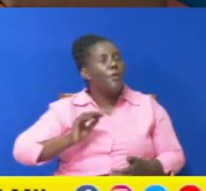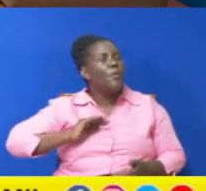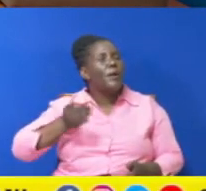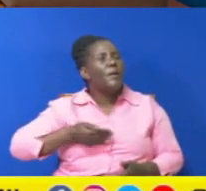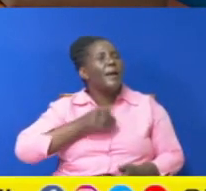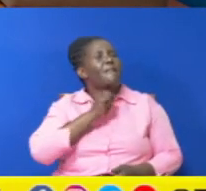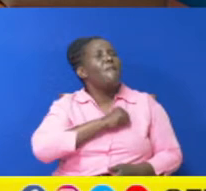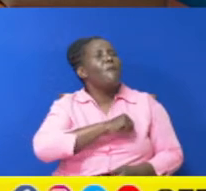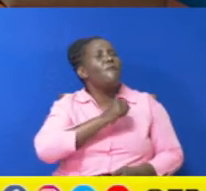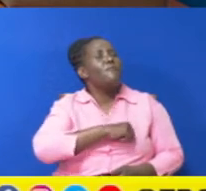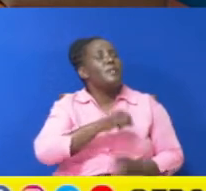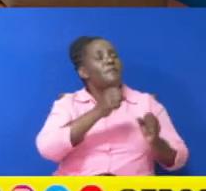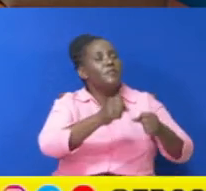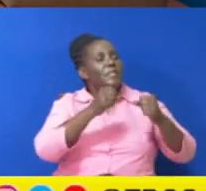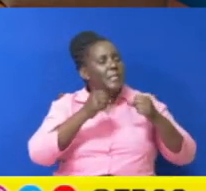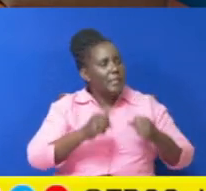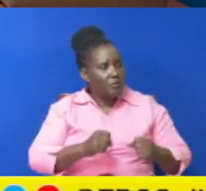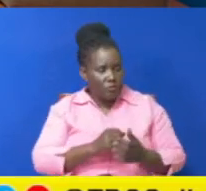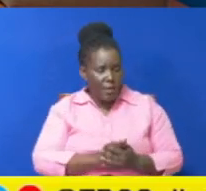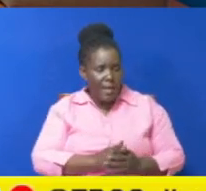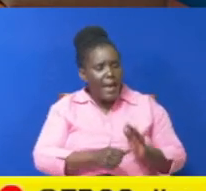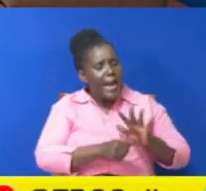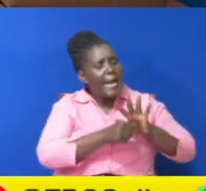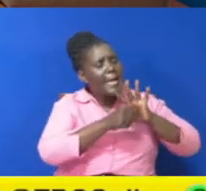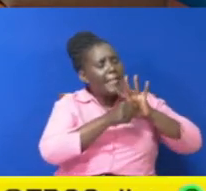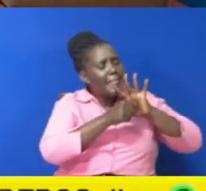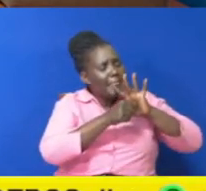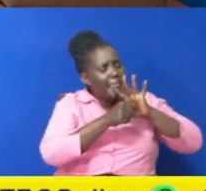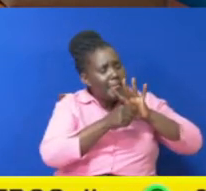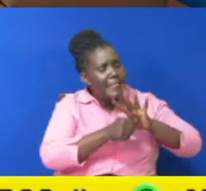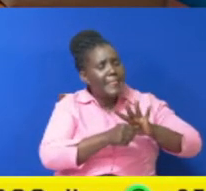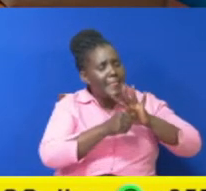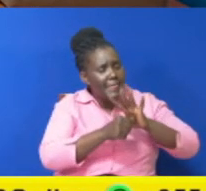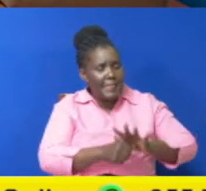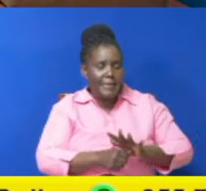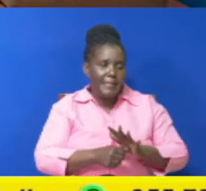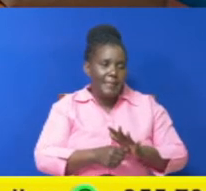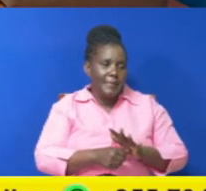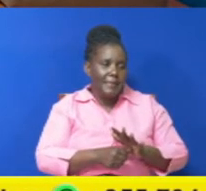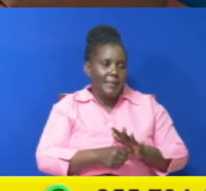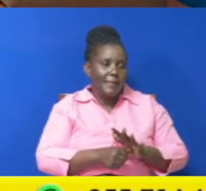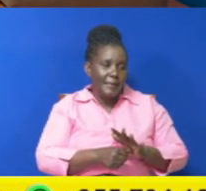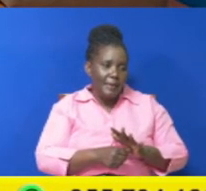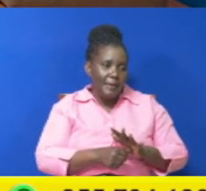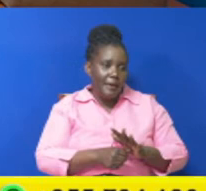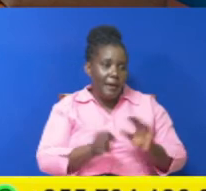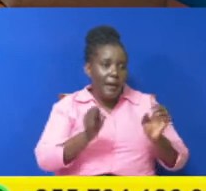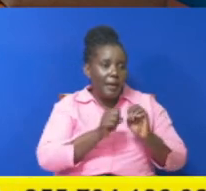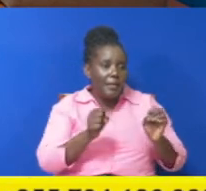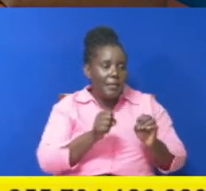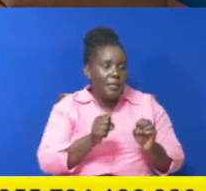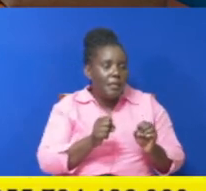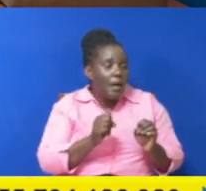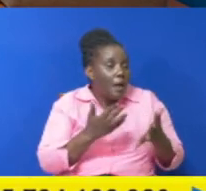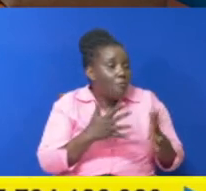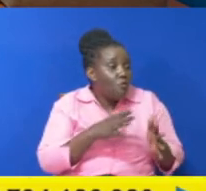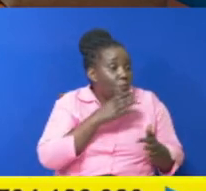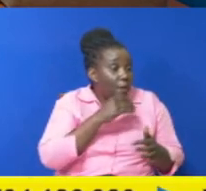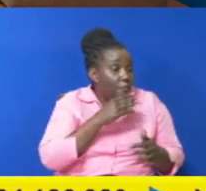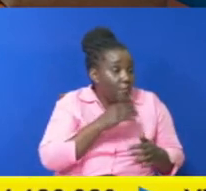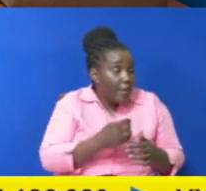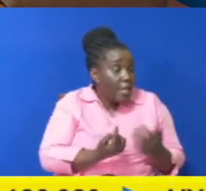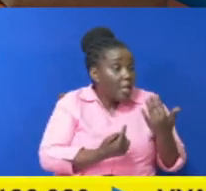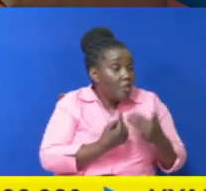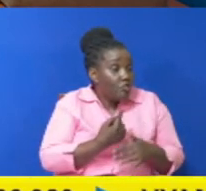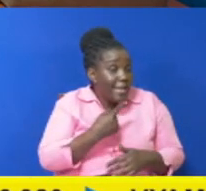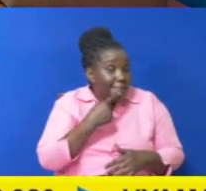sana kwenye ndoa, na yeye mwenyewe kuongea inakuwa ni shida, kwa sababu labda mila au anamogopa mume wake kwamba